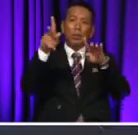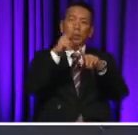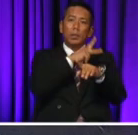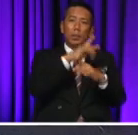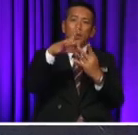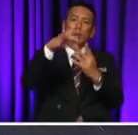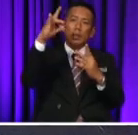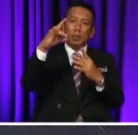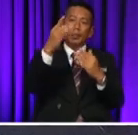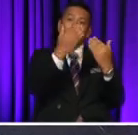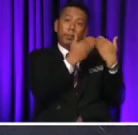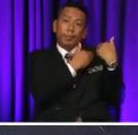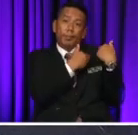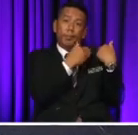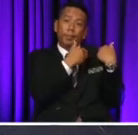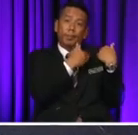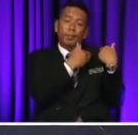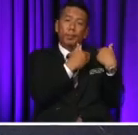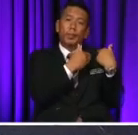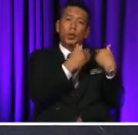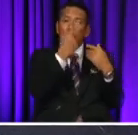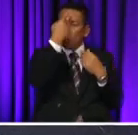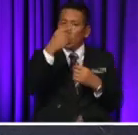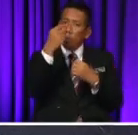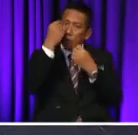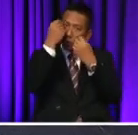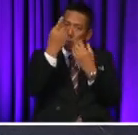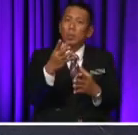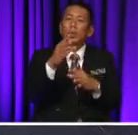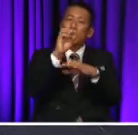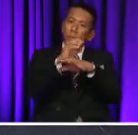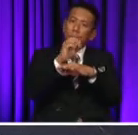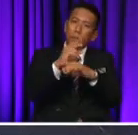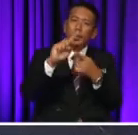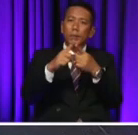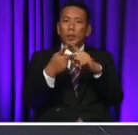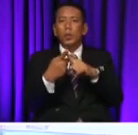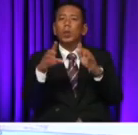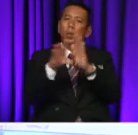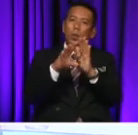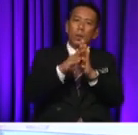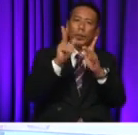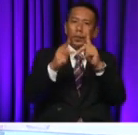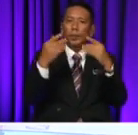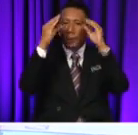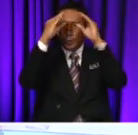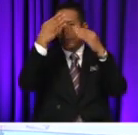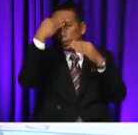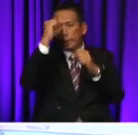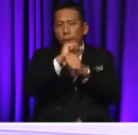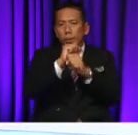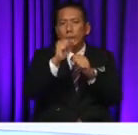guru untuk memberi pesanan kepada rakyat ataupun untuk sekolah nih Nah